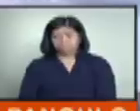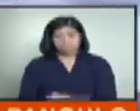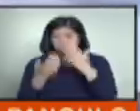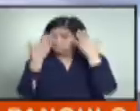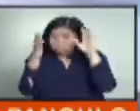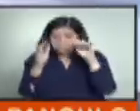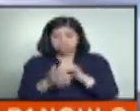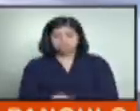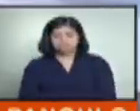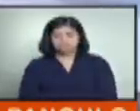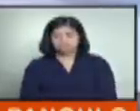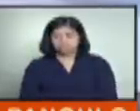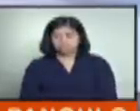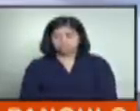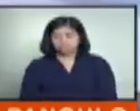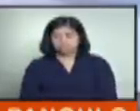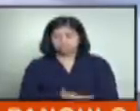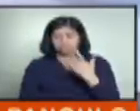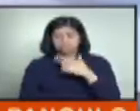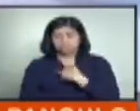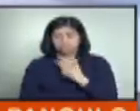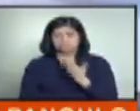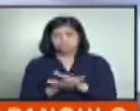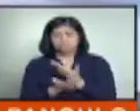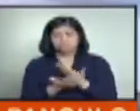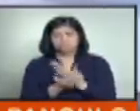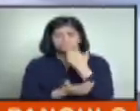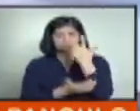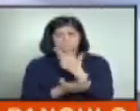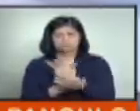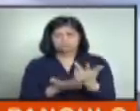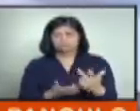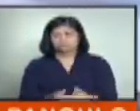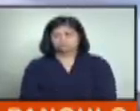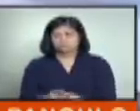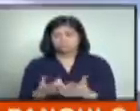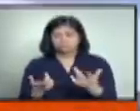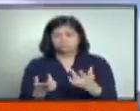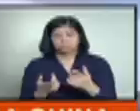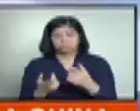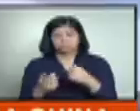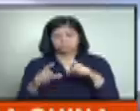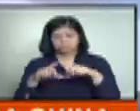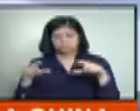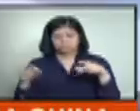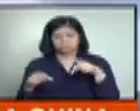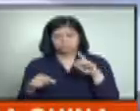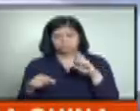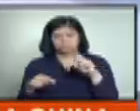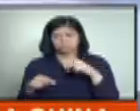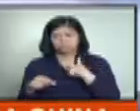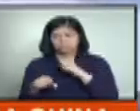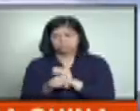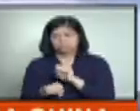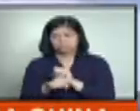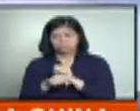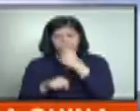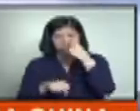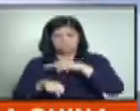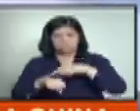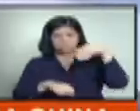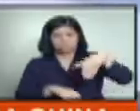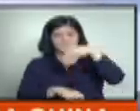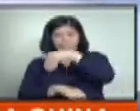alam, sir. Eh. Hindi mo alam kung anong reaction mo? Kasi bago lang po ako, mga 3 weeks lang po ako. Yung mga pasapirol na po yun, ako gumawa po yun dahil timekeeper po niya